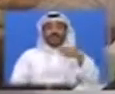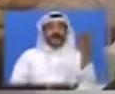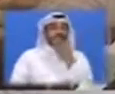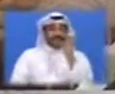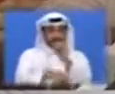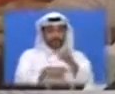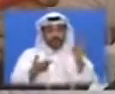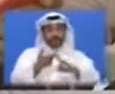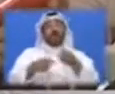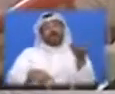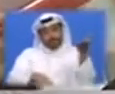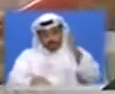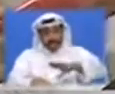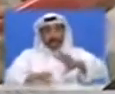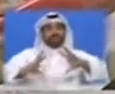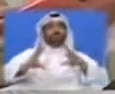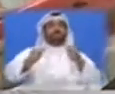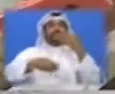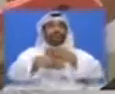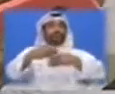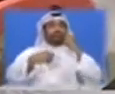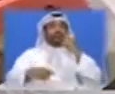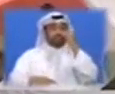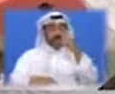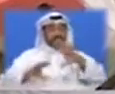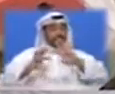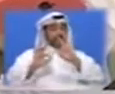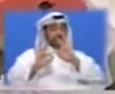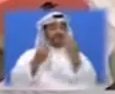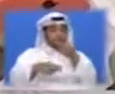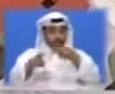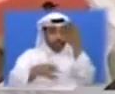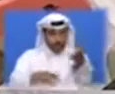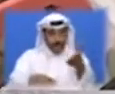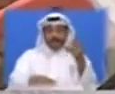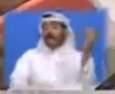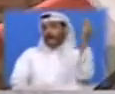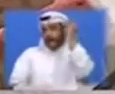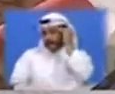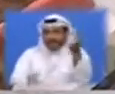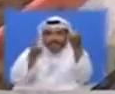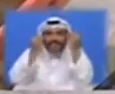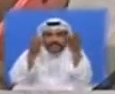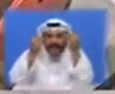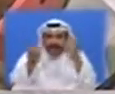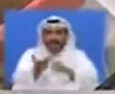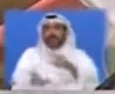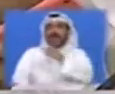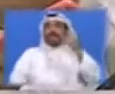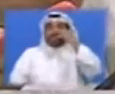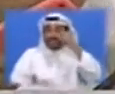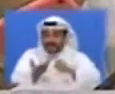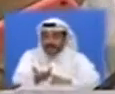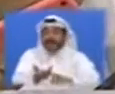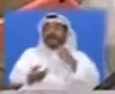لبناء مجتمع قادر على أن يكون يعني مجتمع أن يحمل القيم التي تجعله متماسكا